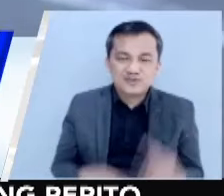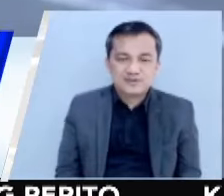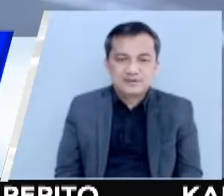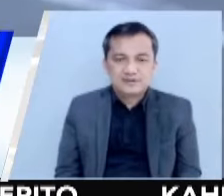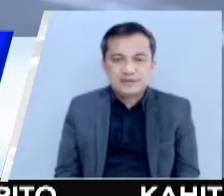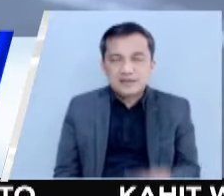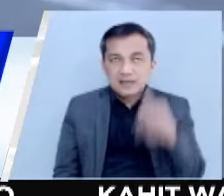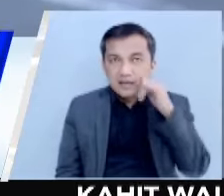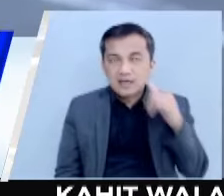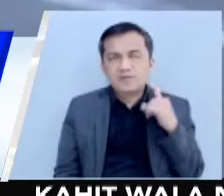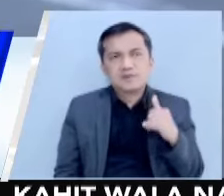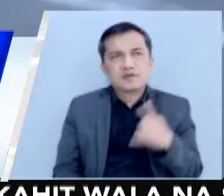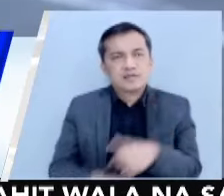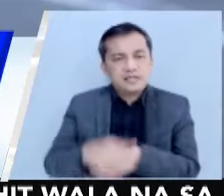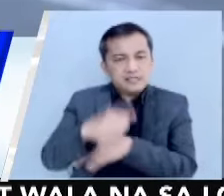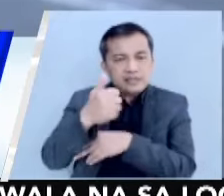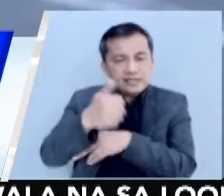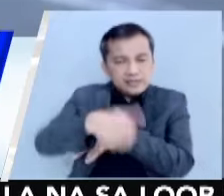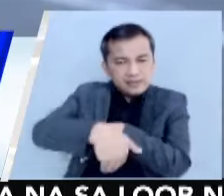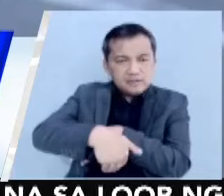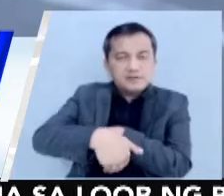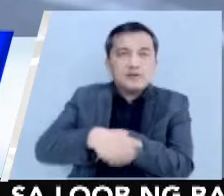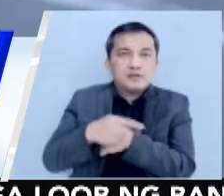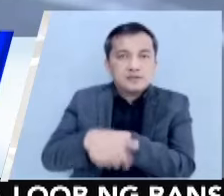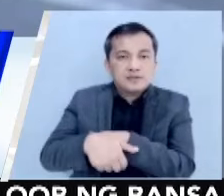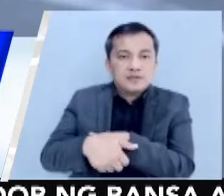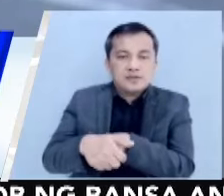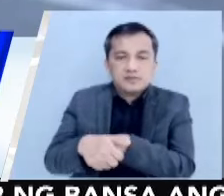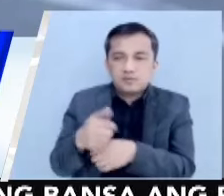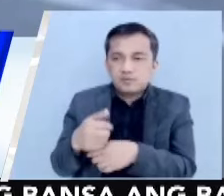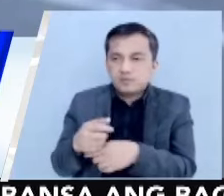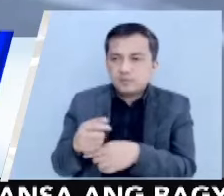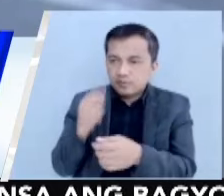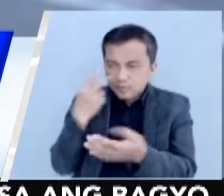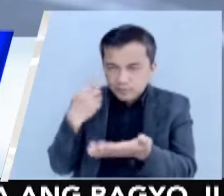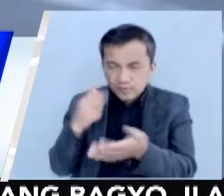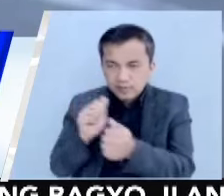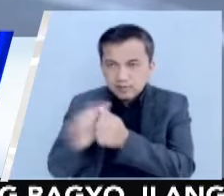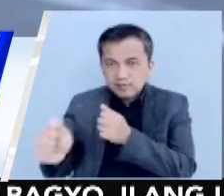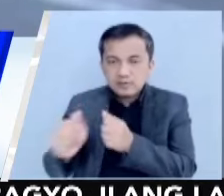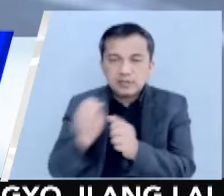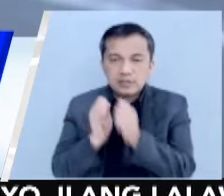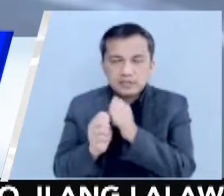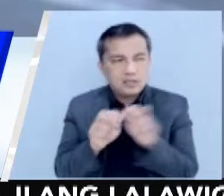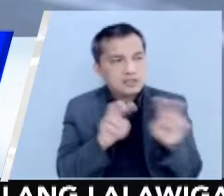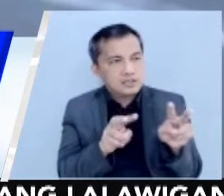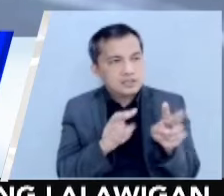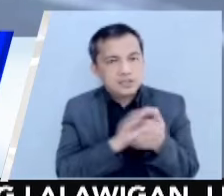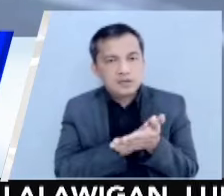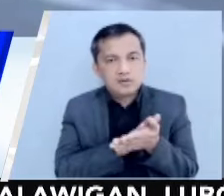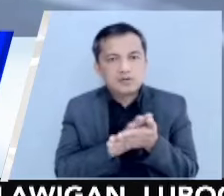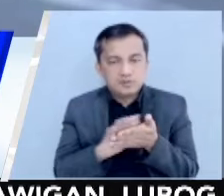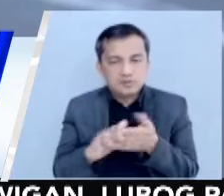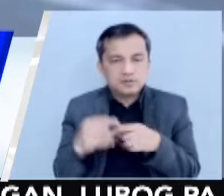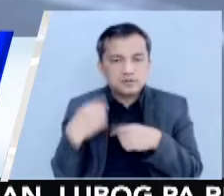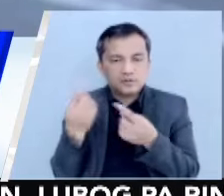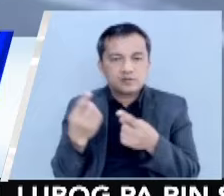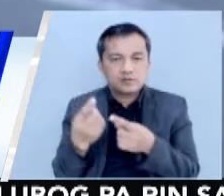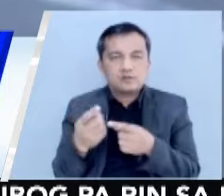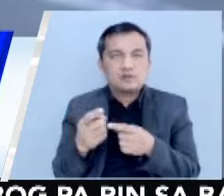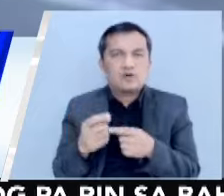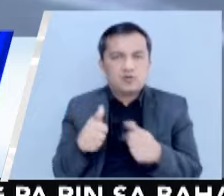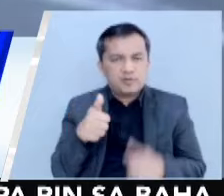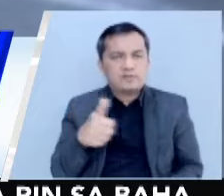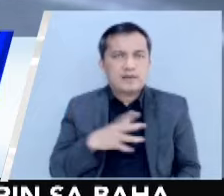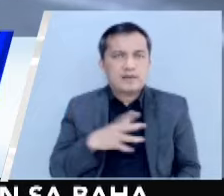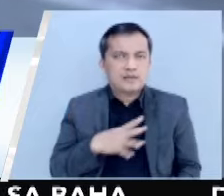around 10 PM, pinasadaan po namin ang EDSA. Makikita naman po namin na maayos. Still, up to now, no, manageable ang traffic, visible po ang